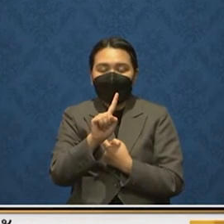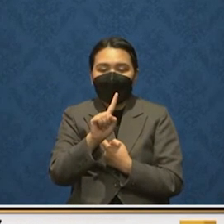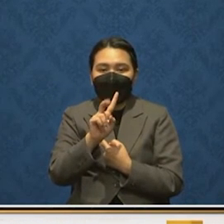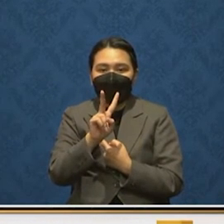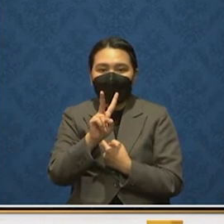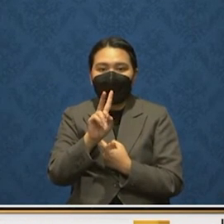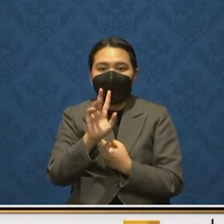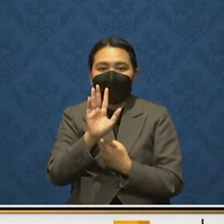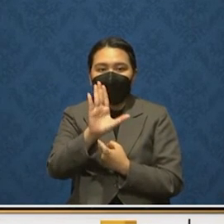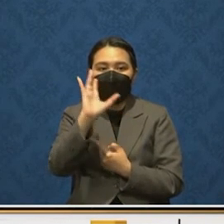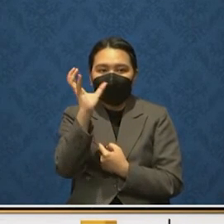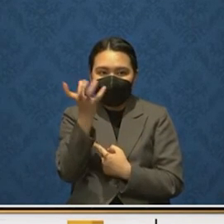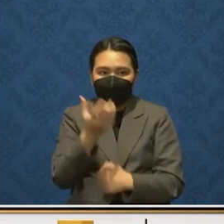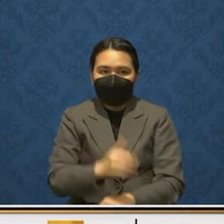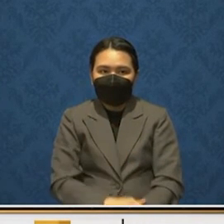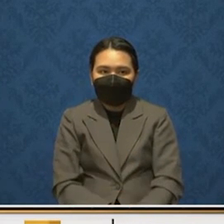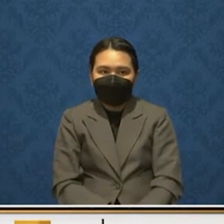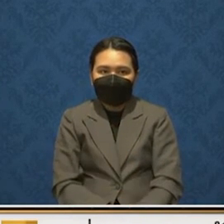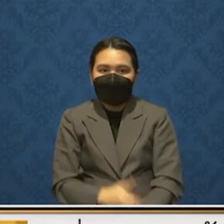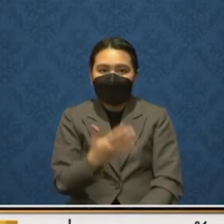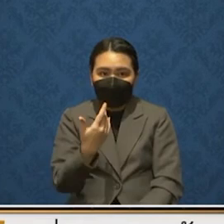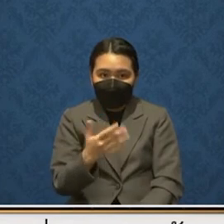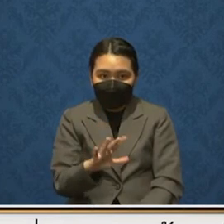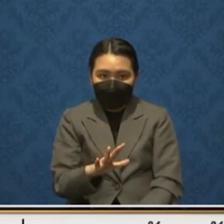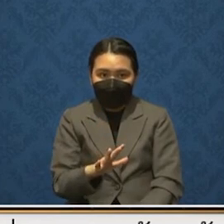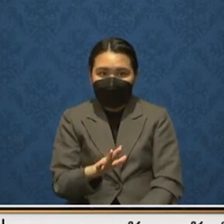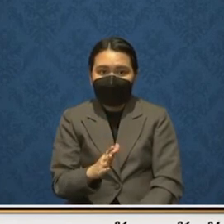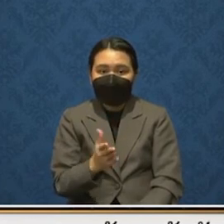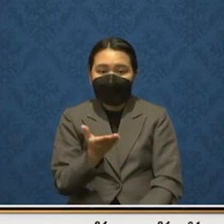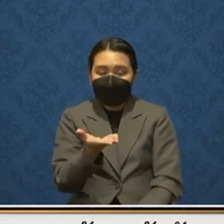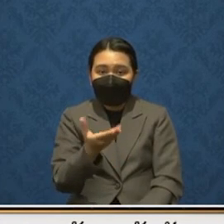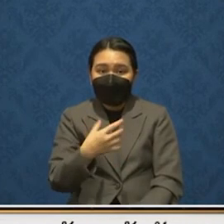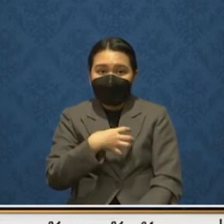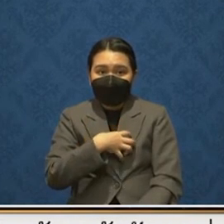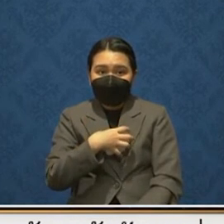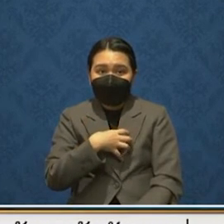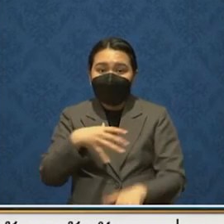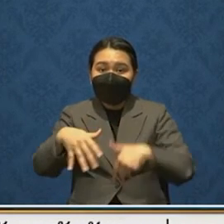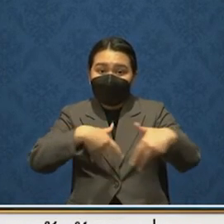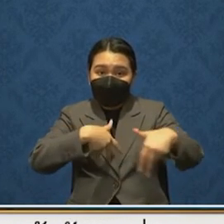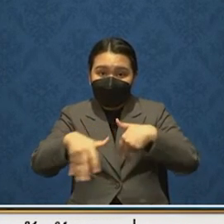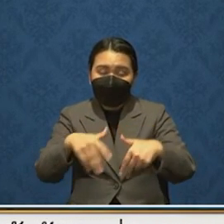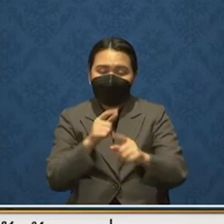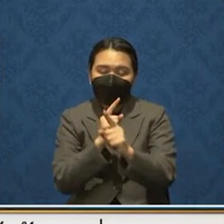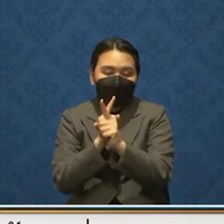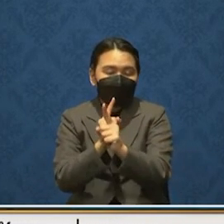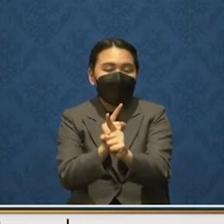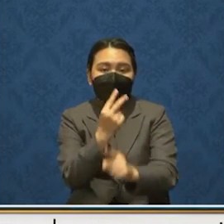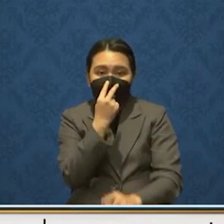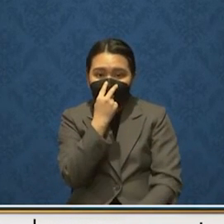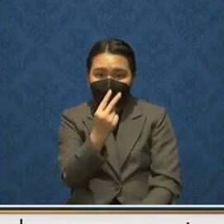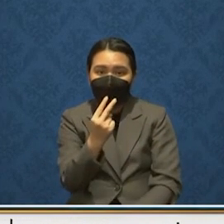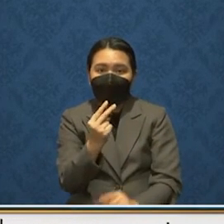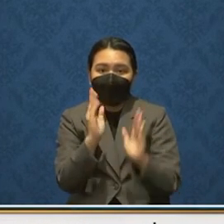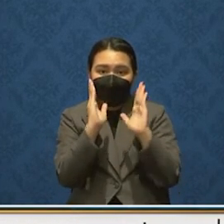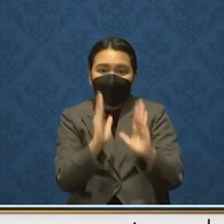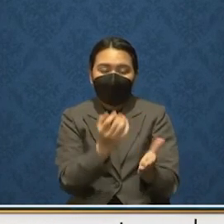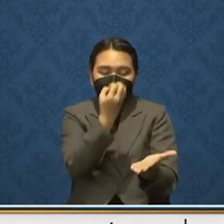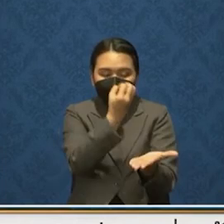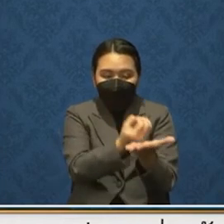bmผมอย spared ให้ท่านหรอพตพชาชนตด yอไป มหาิเศรฐที่เรา